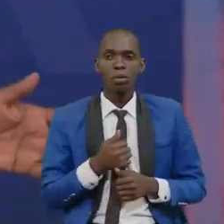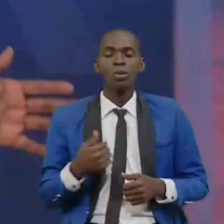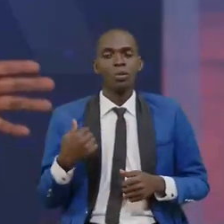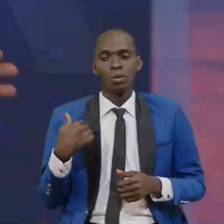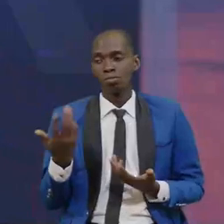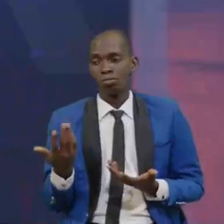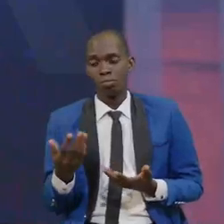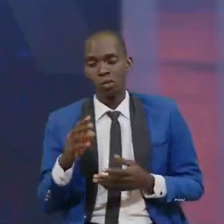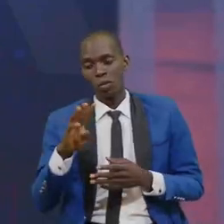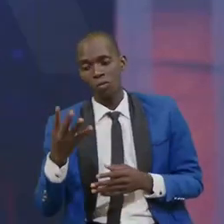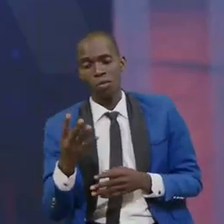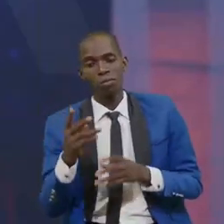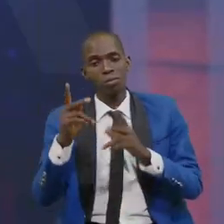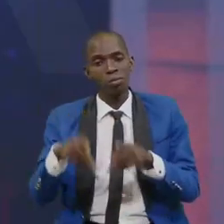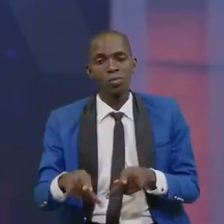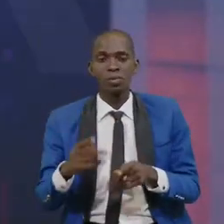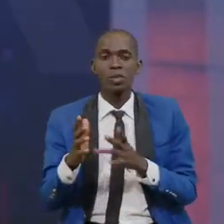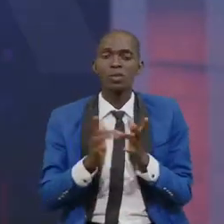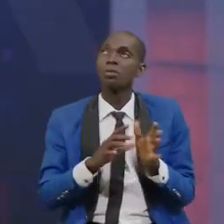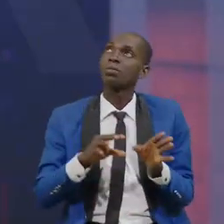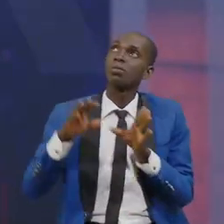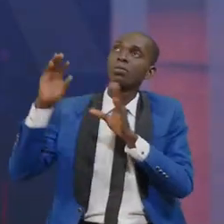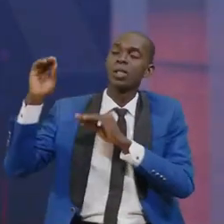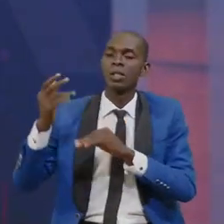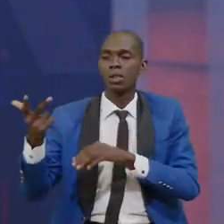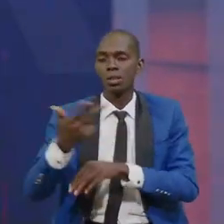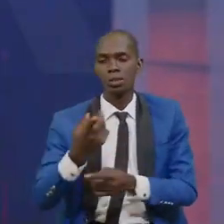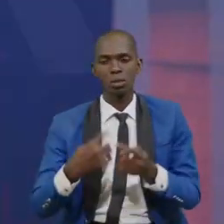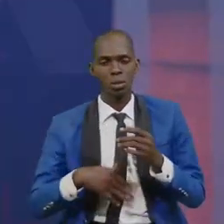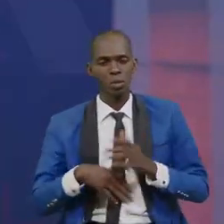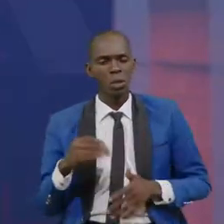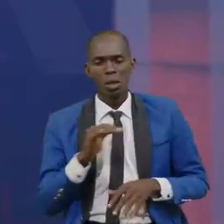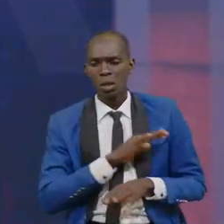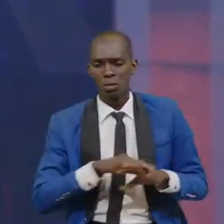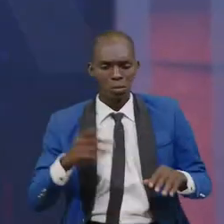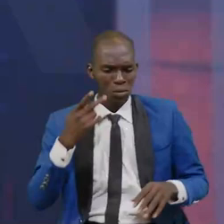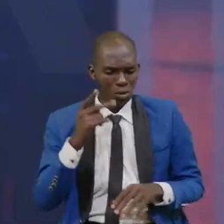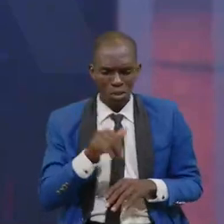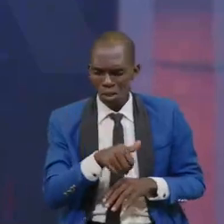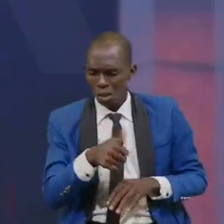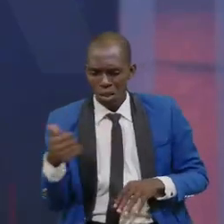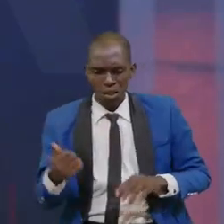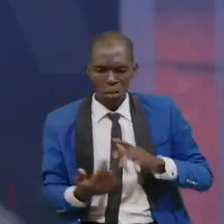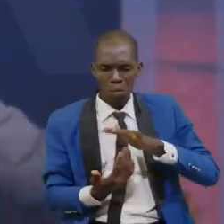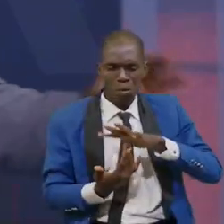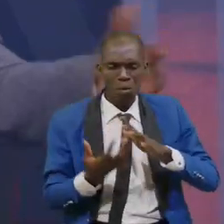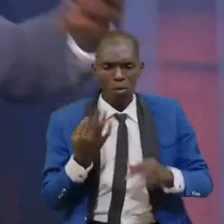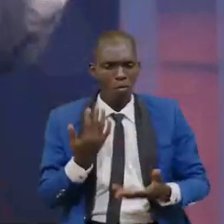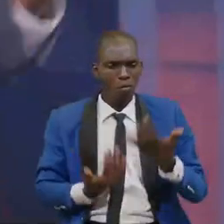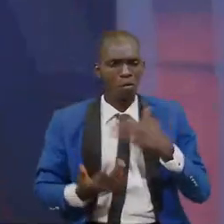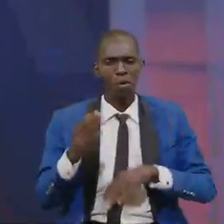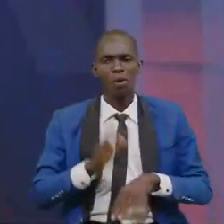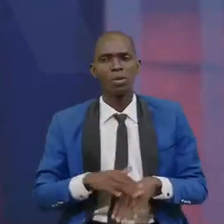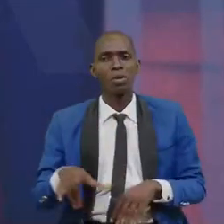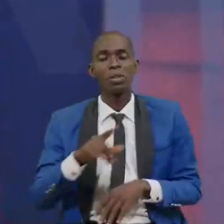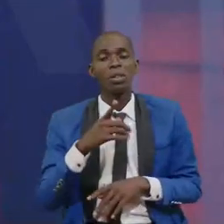l'homme céleste. Il est reparti. Et ils sont sortis. Et ils les ont examinés. Et ils n'ont vu aucune marque, aucun signe de la fournaise sur eux.